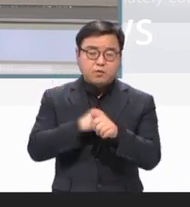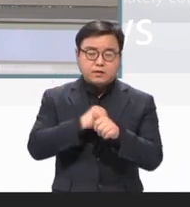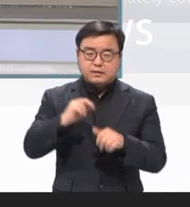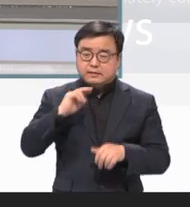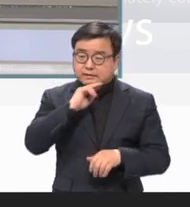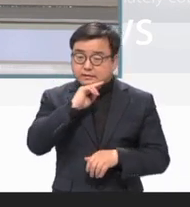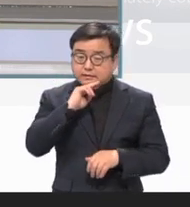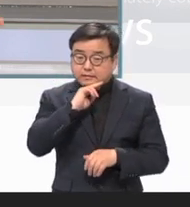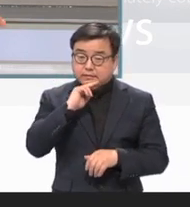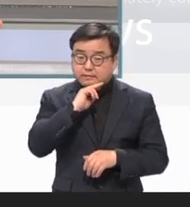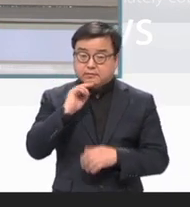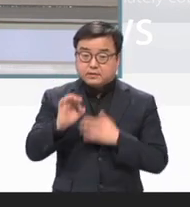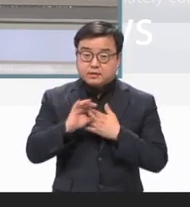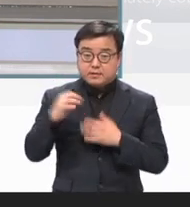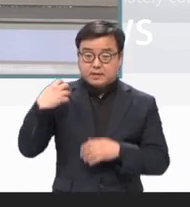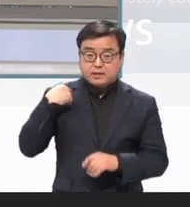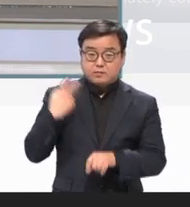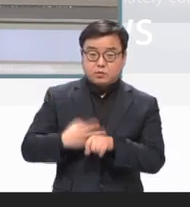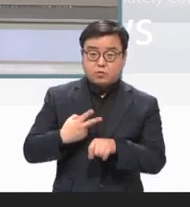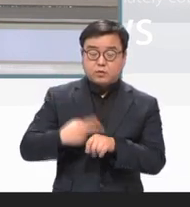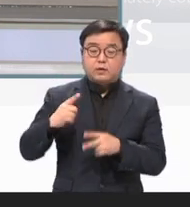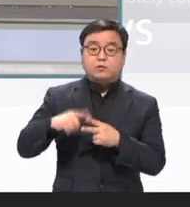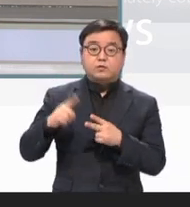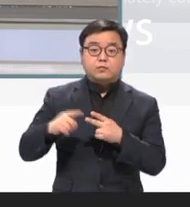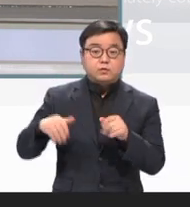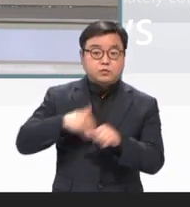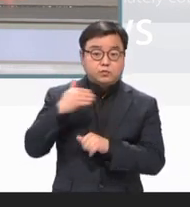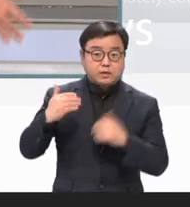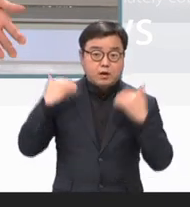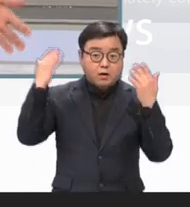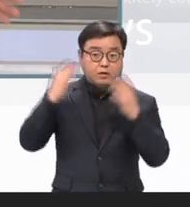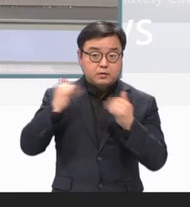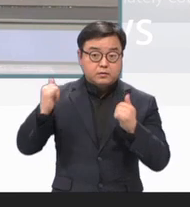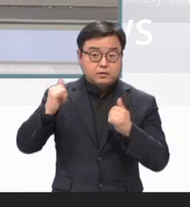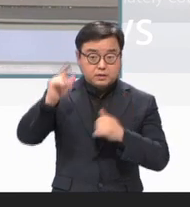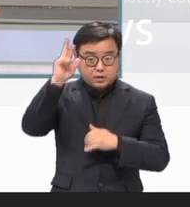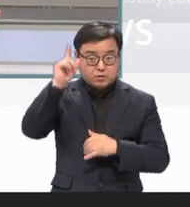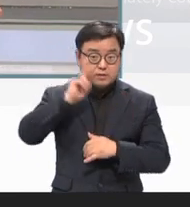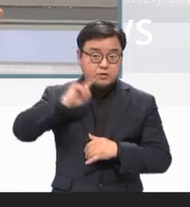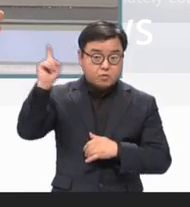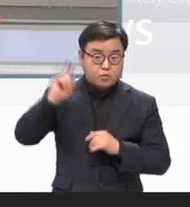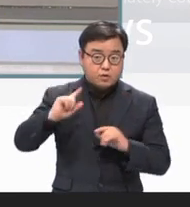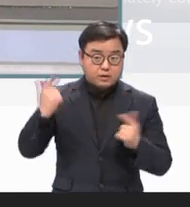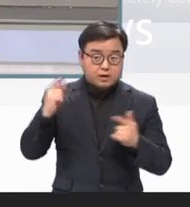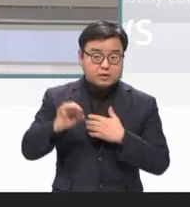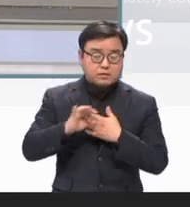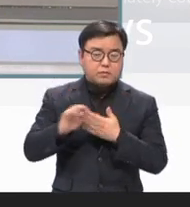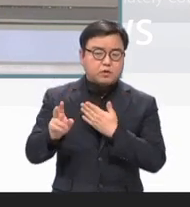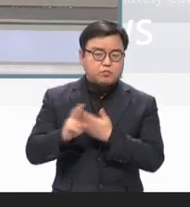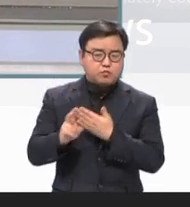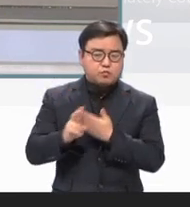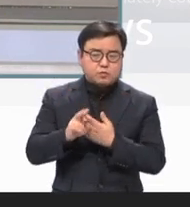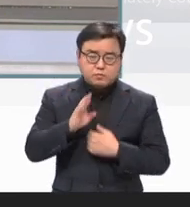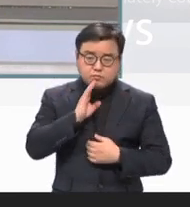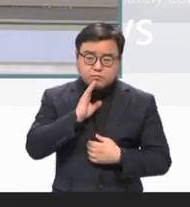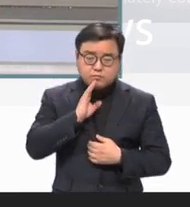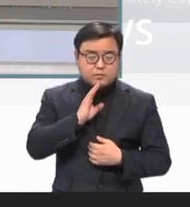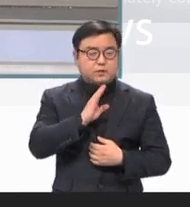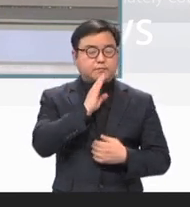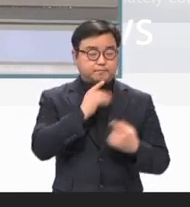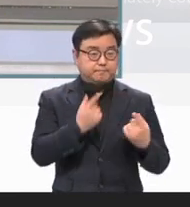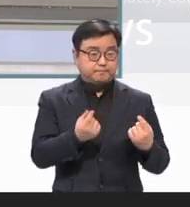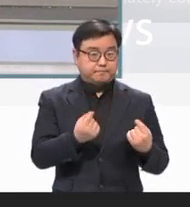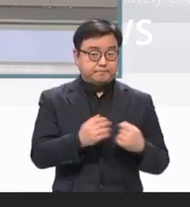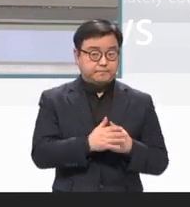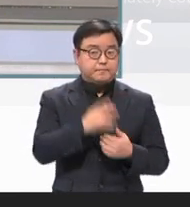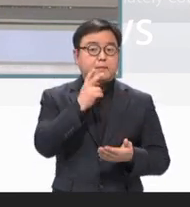경우 그러니까 뭐 다 님도 산하 주변에 어른이 수사기관에 신고를 하지 않는 행위 역시 불법 아닌가요 맞습니다